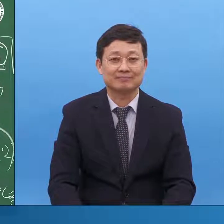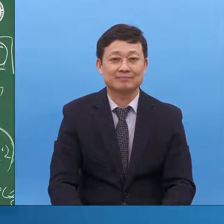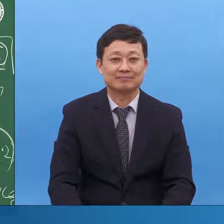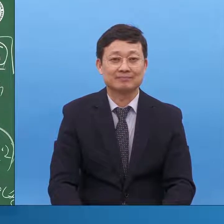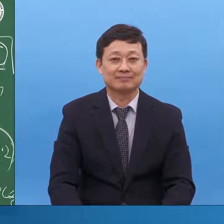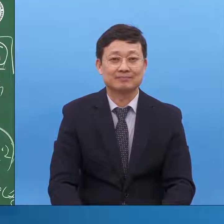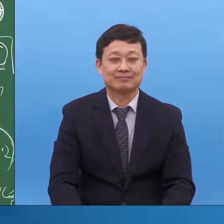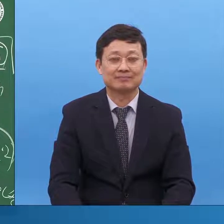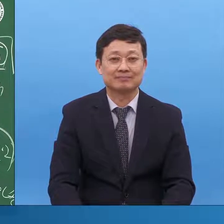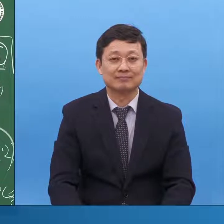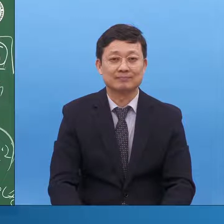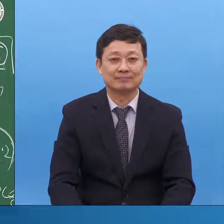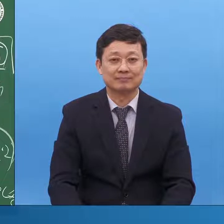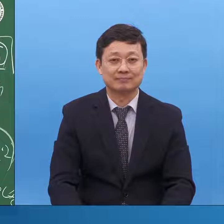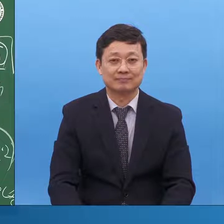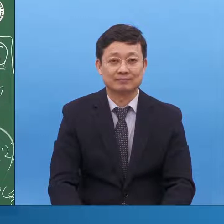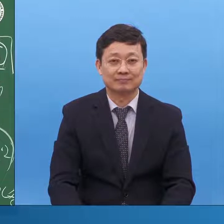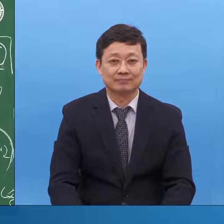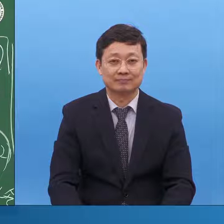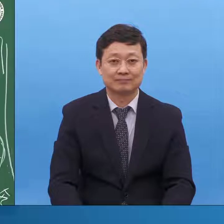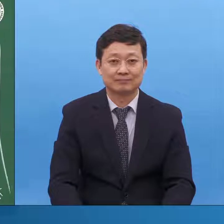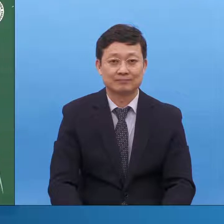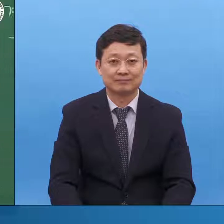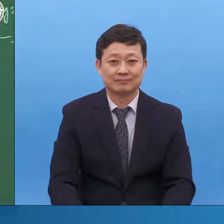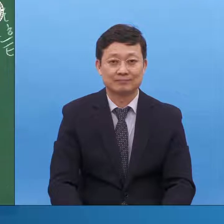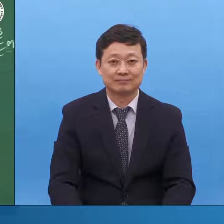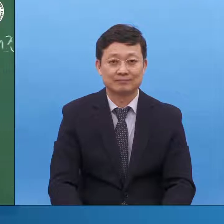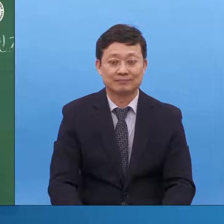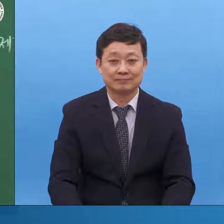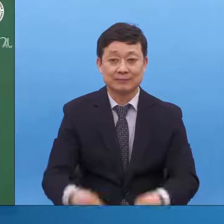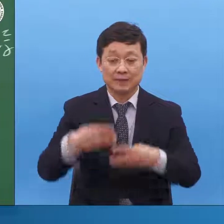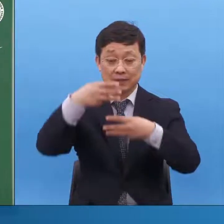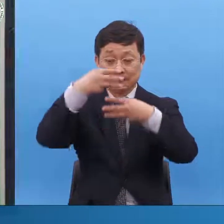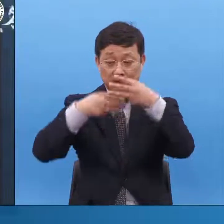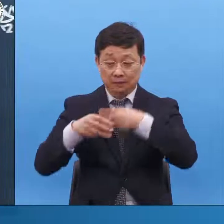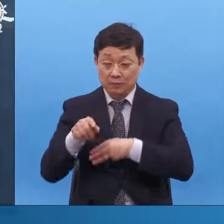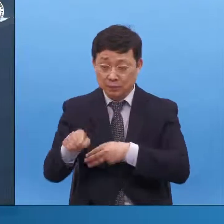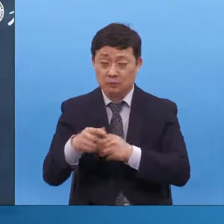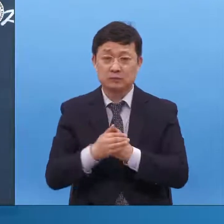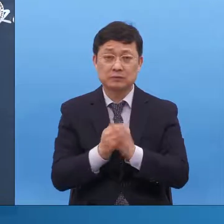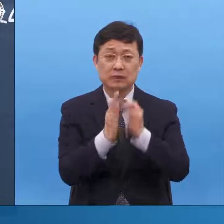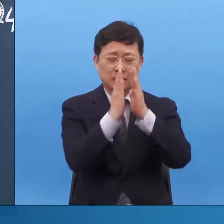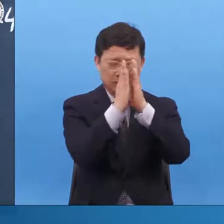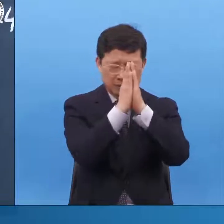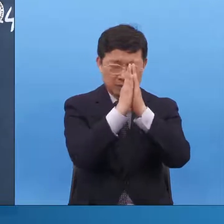렘넌트가 기도할 때 꼭 알아야 될 부분이 있어요. 렘넌트 기도. Remnants, there is something that you must know regarding prayer.